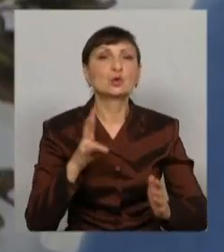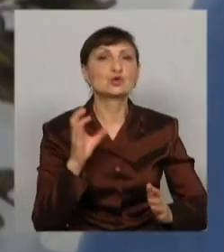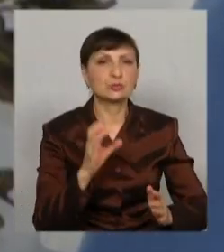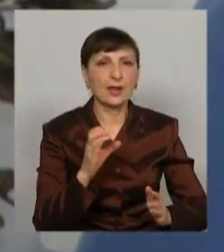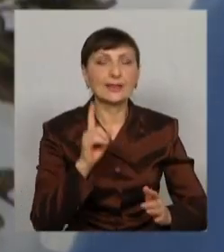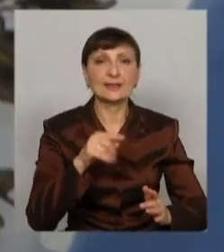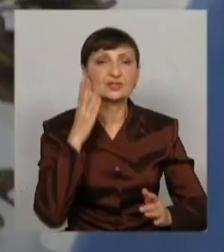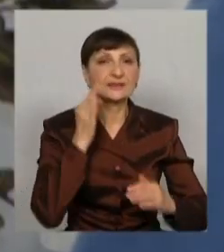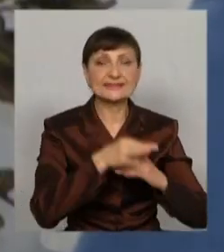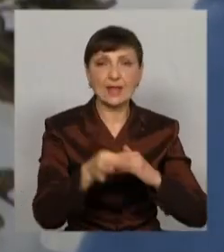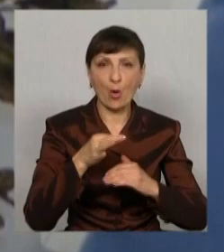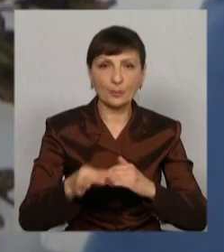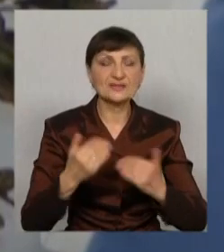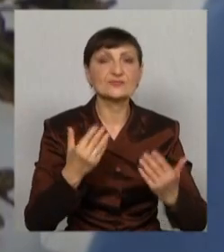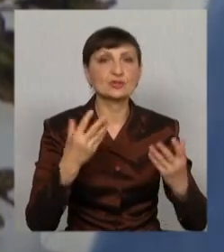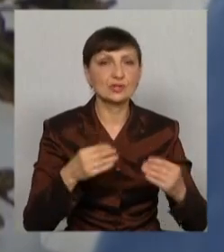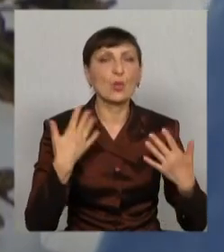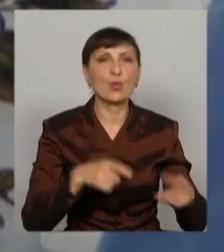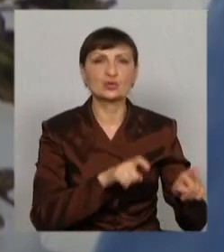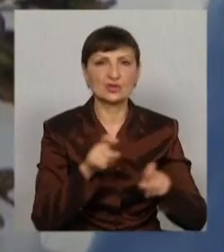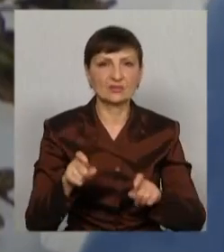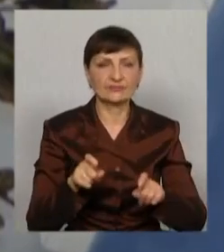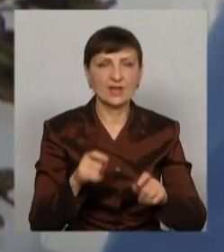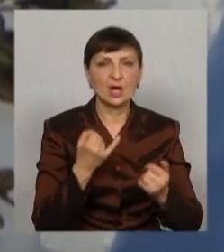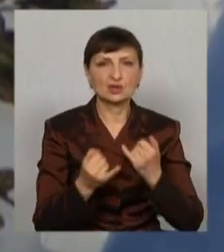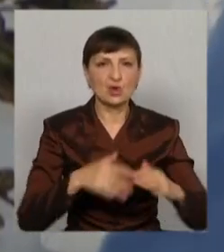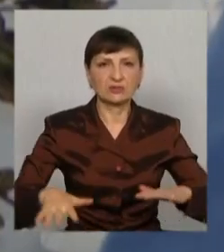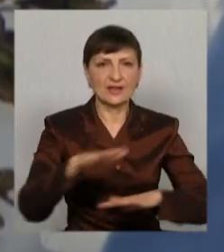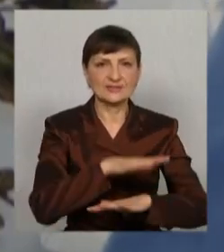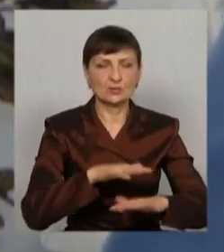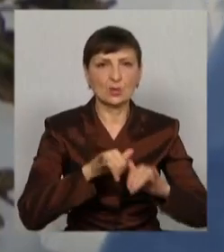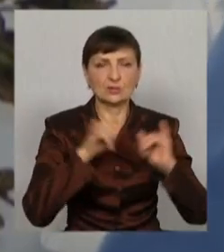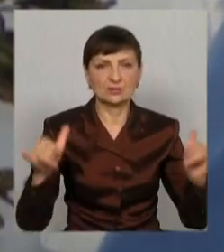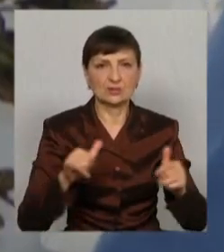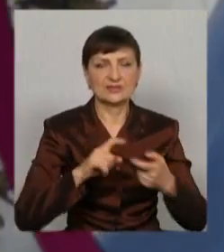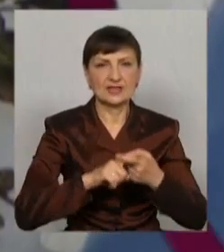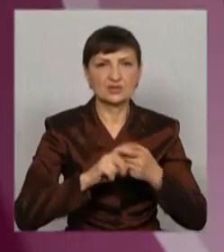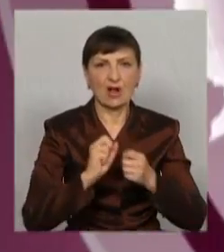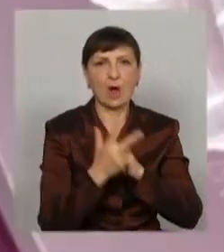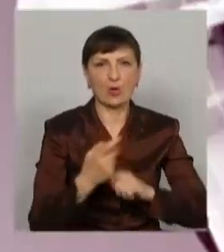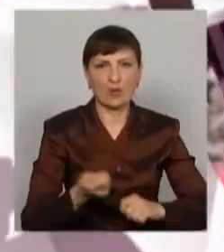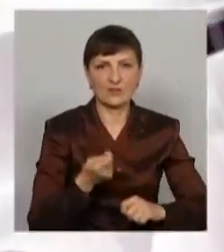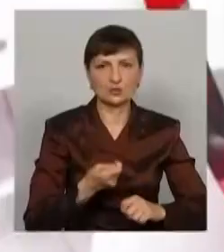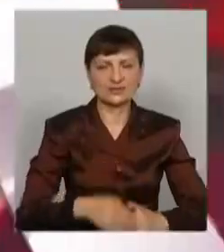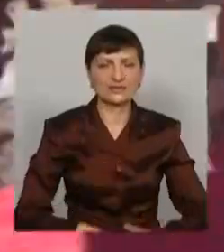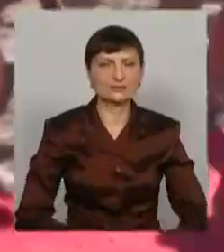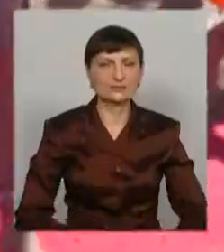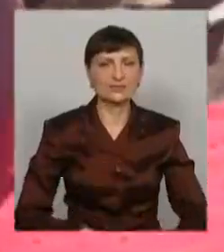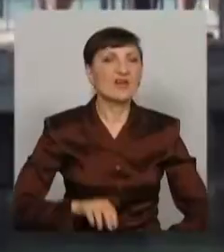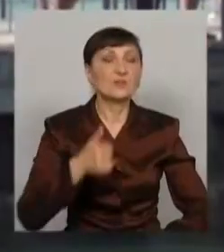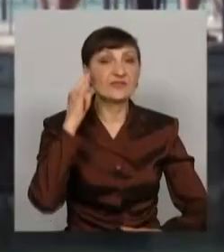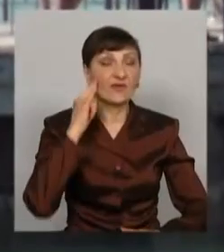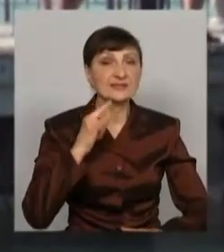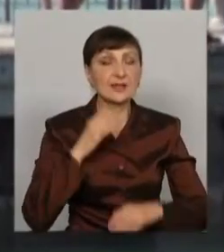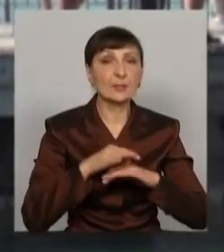Нур-Султан, а также Алматинская область на сегодняшний день лидируют по заражаемости коронавирусной инфекцией. Впервые в